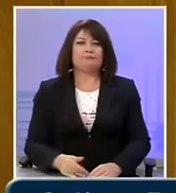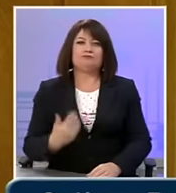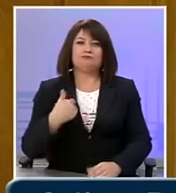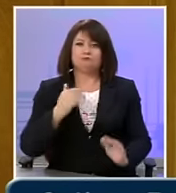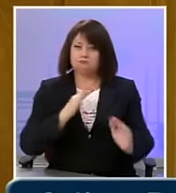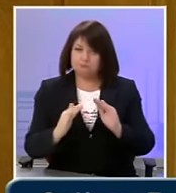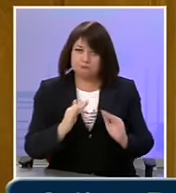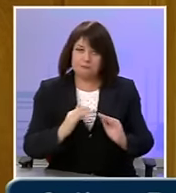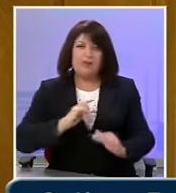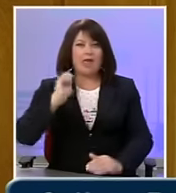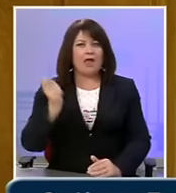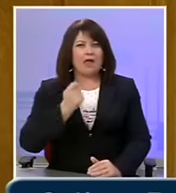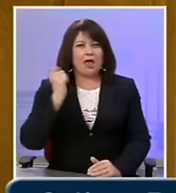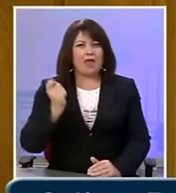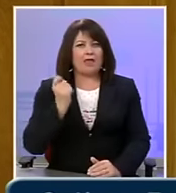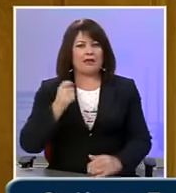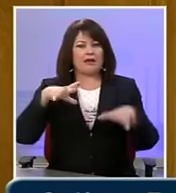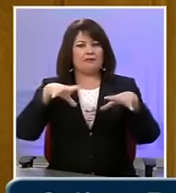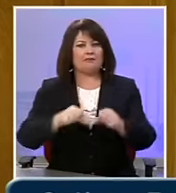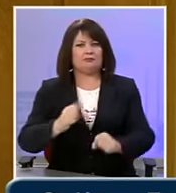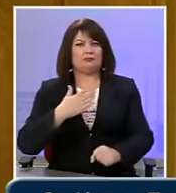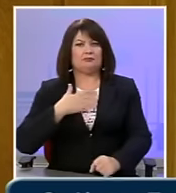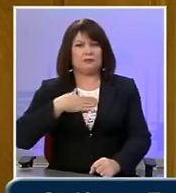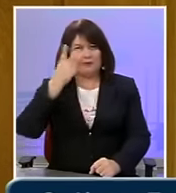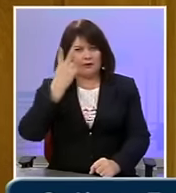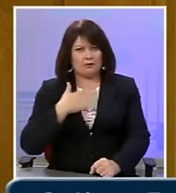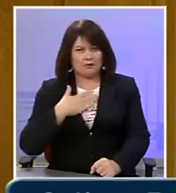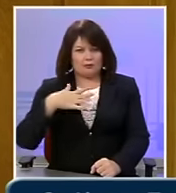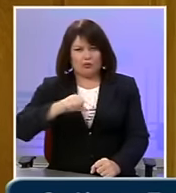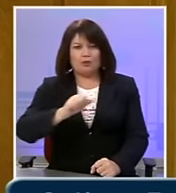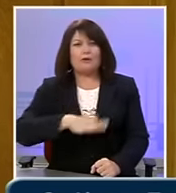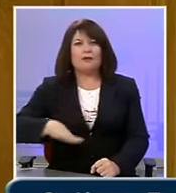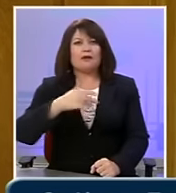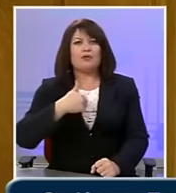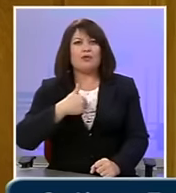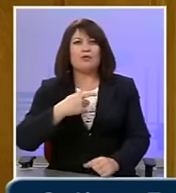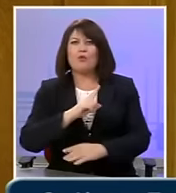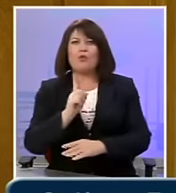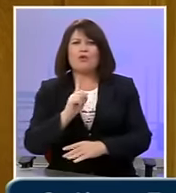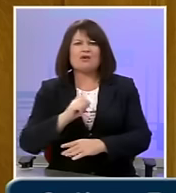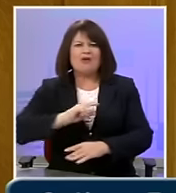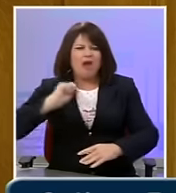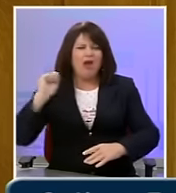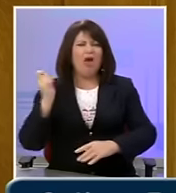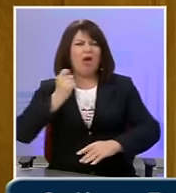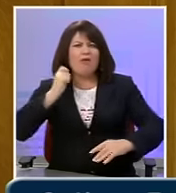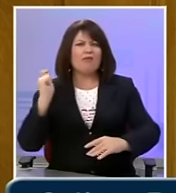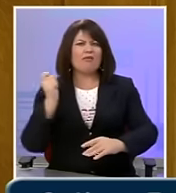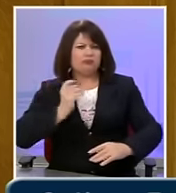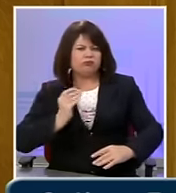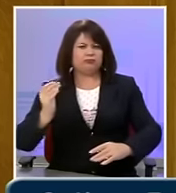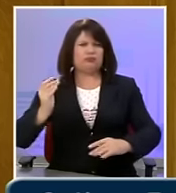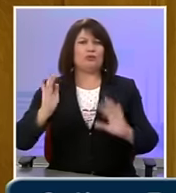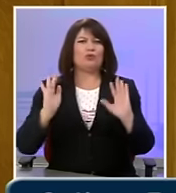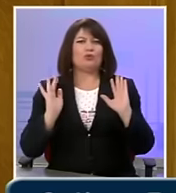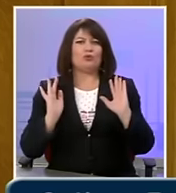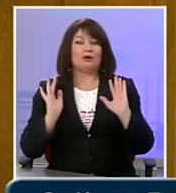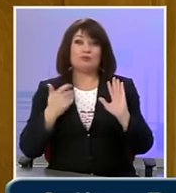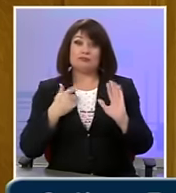Υπερασπιστήκατε την εθνική σας κυριαρχία χωρίς όμως να γίνετε εθνικιστές. Υποστηρίξατε την ιδιαιτερότητά